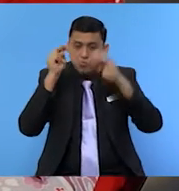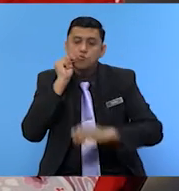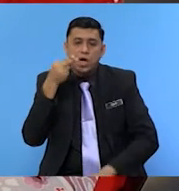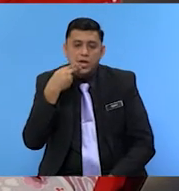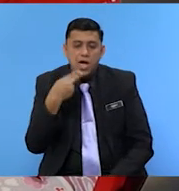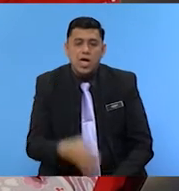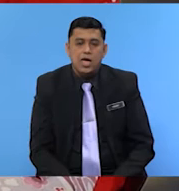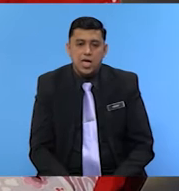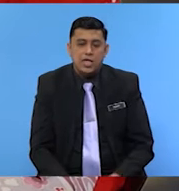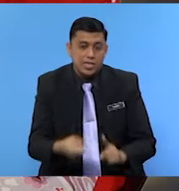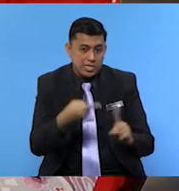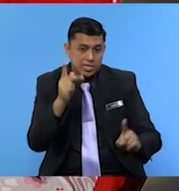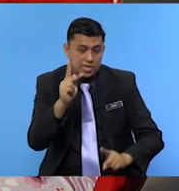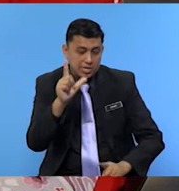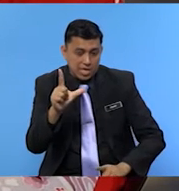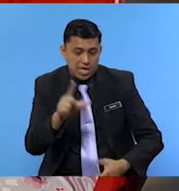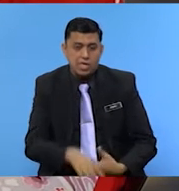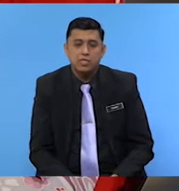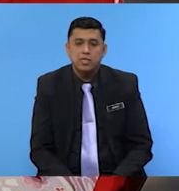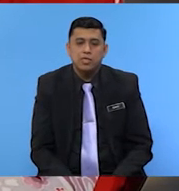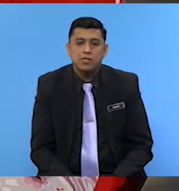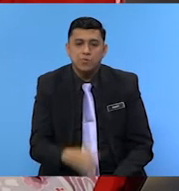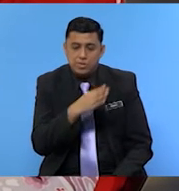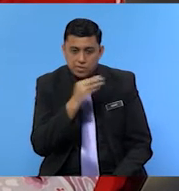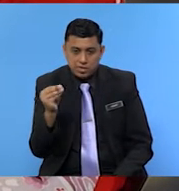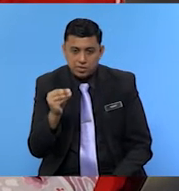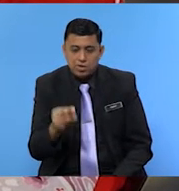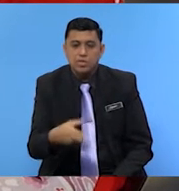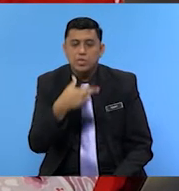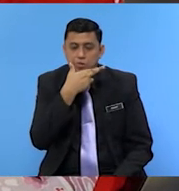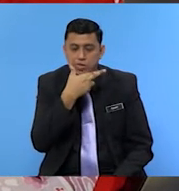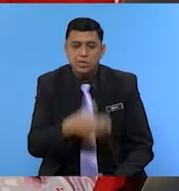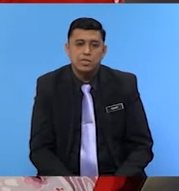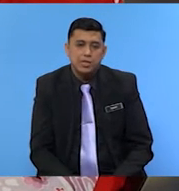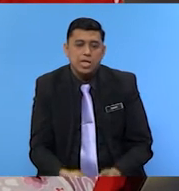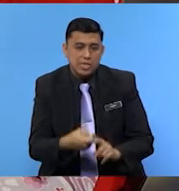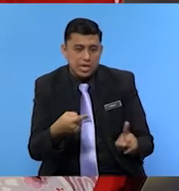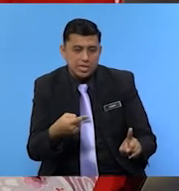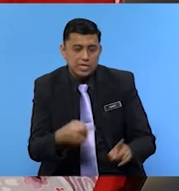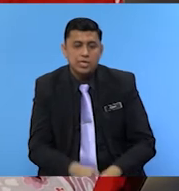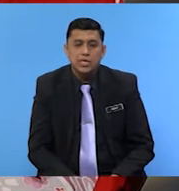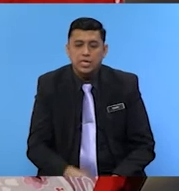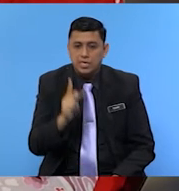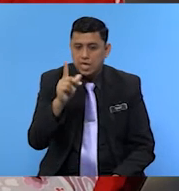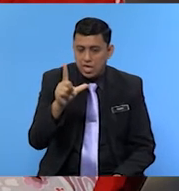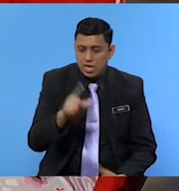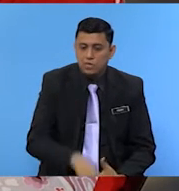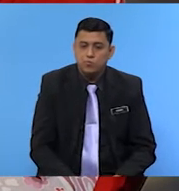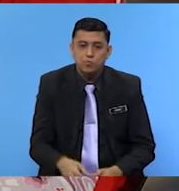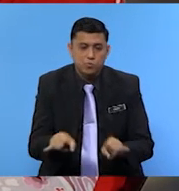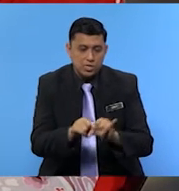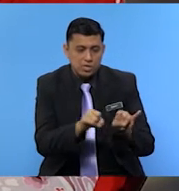Pusat Tingkatan 6 Sekolah Menengah Kebangsaan Tinggi Setapak Kuala Lumpur dan Cikgu Roslinda binti Razali dari Kolej Tingkatan 6 Putrajaya